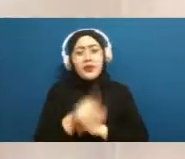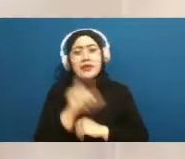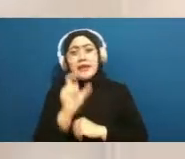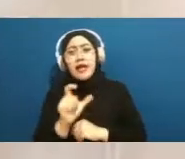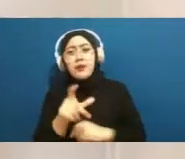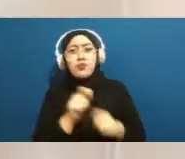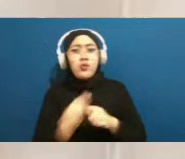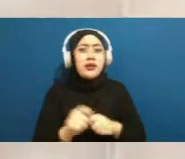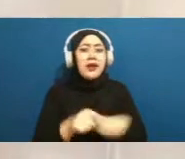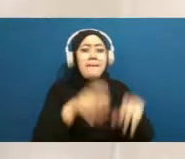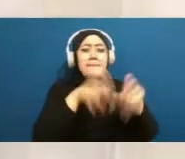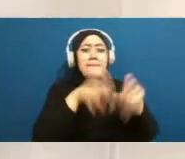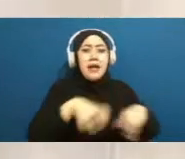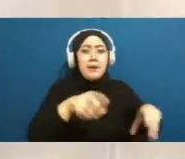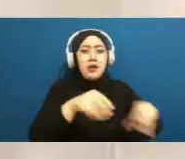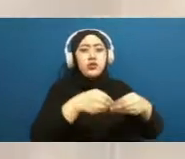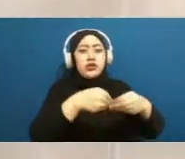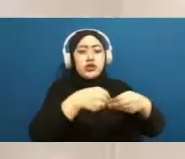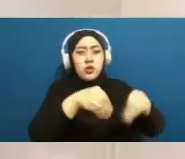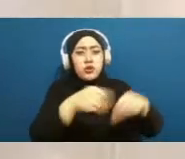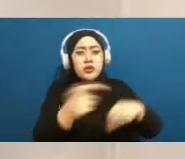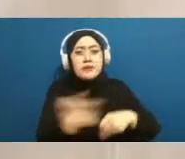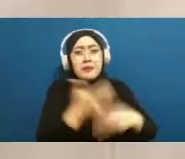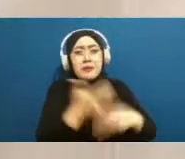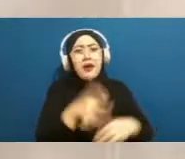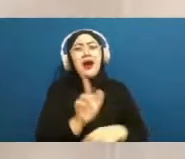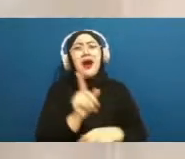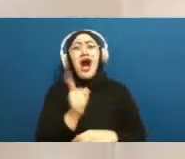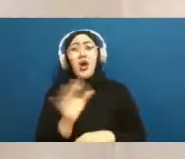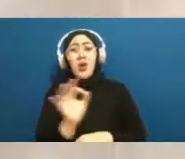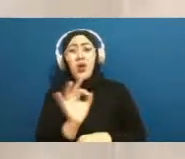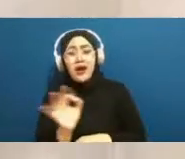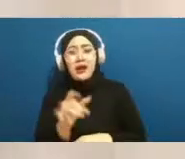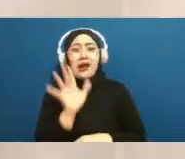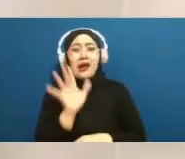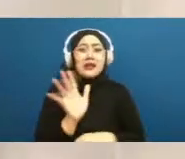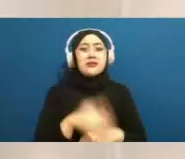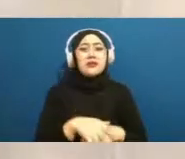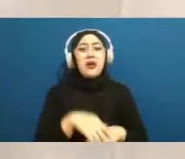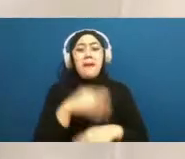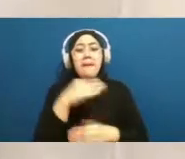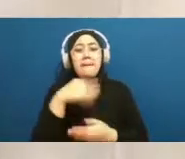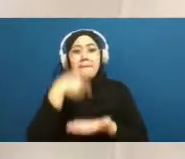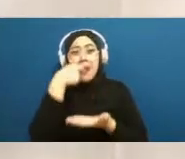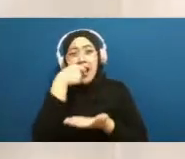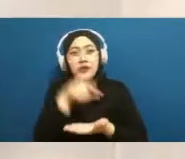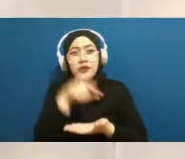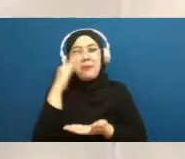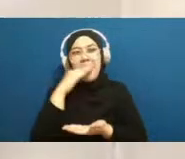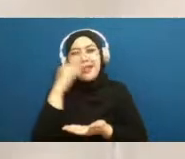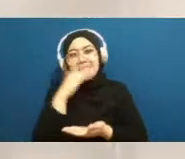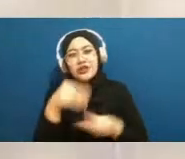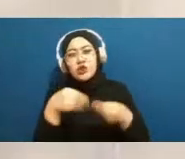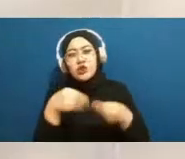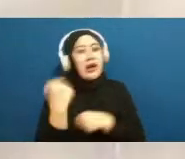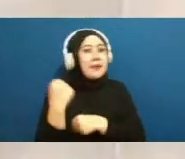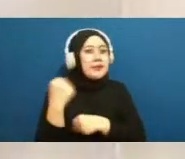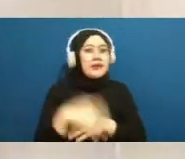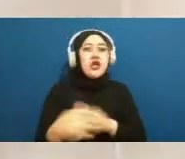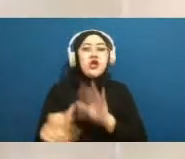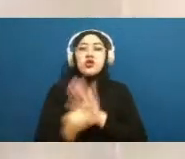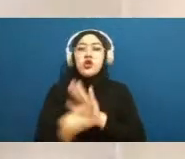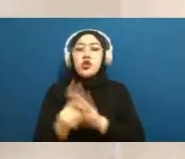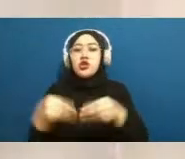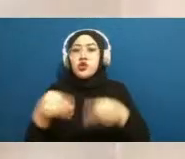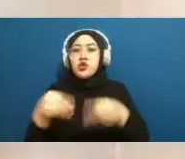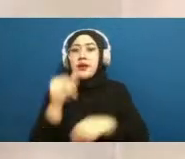kan. Kalau enggak kan pasti ada waste-nya. Nah, lebih bagus lagi kalau ada manajemen waste-nya. Misalnya gini, kita jualan minuman gitu ya.